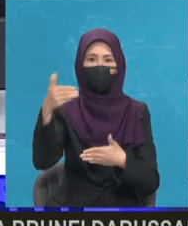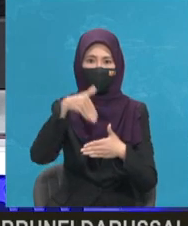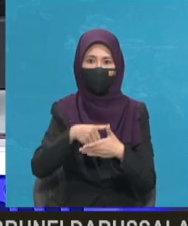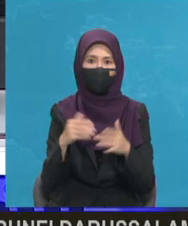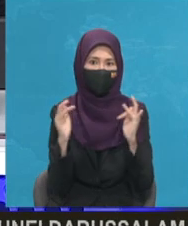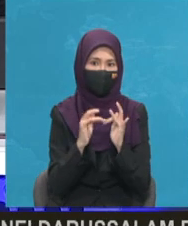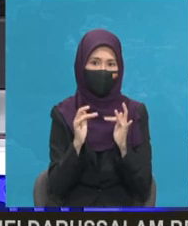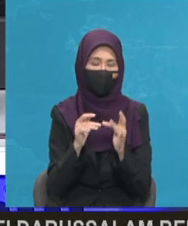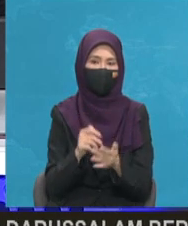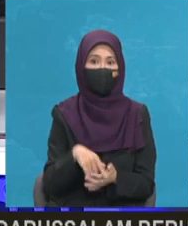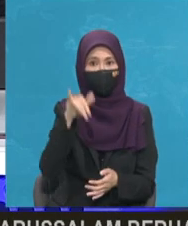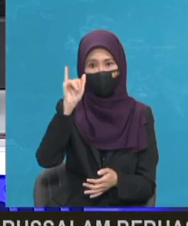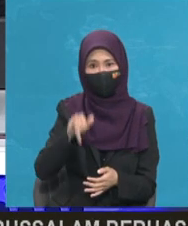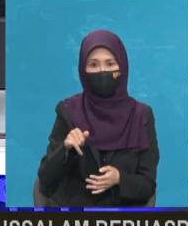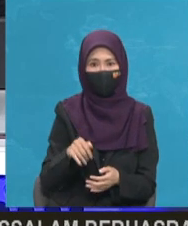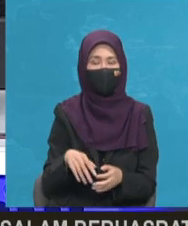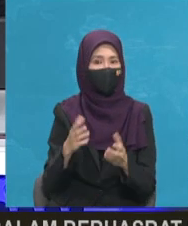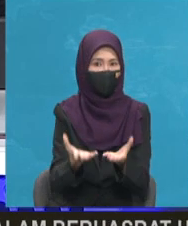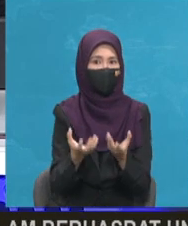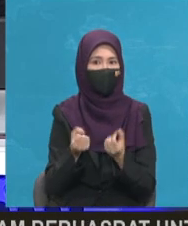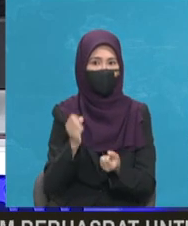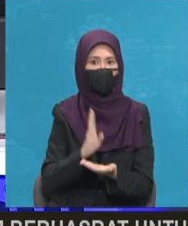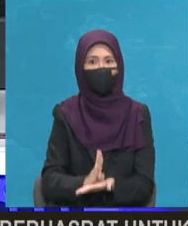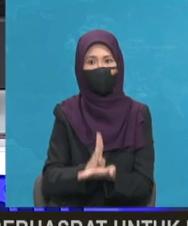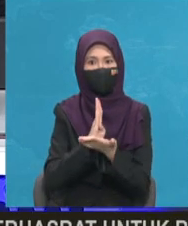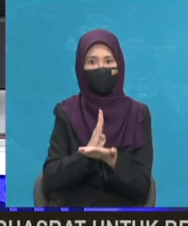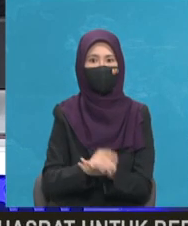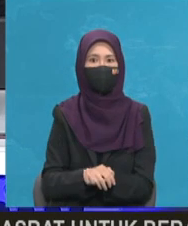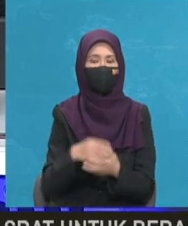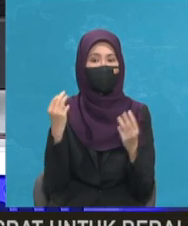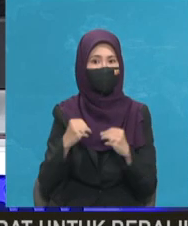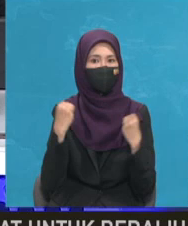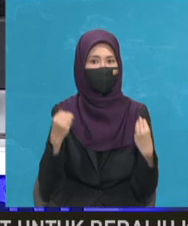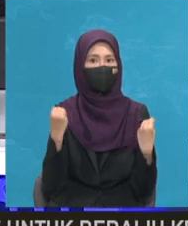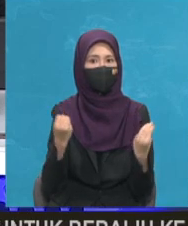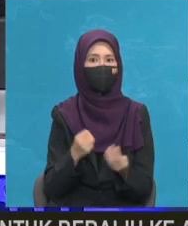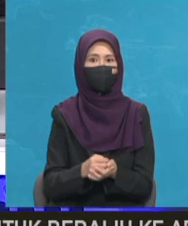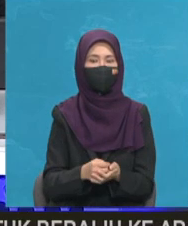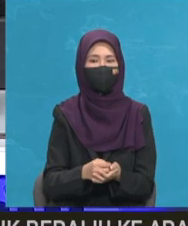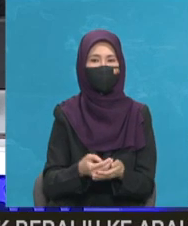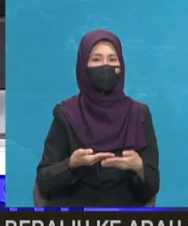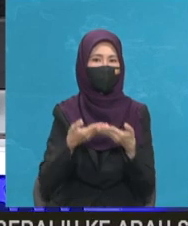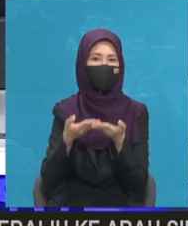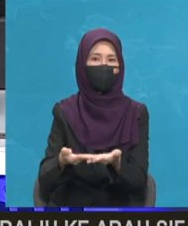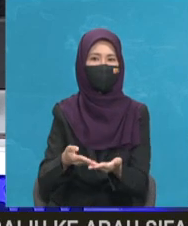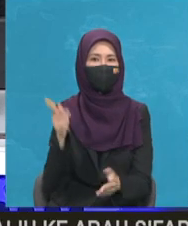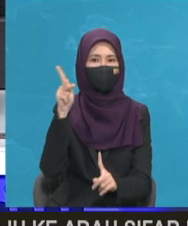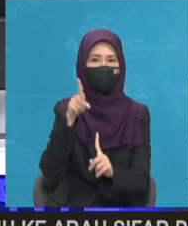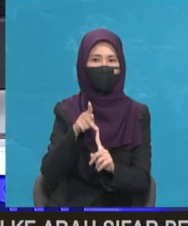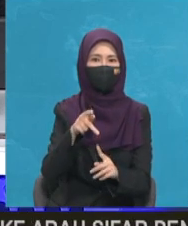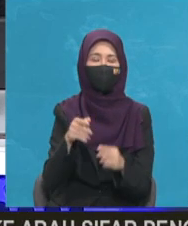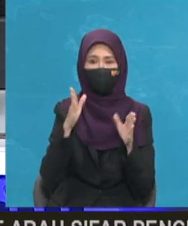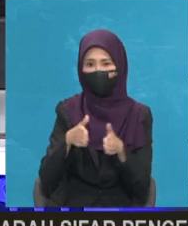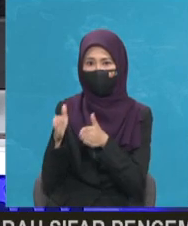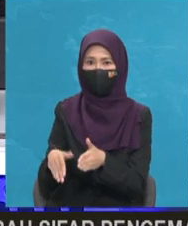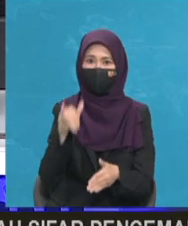pelajar-pelajar yang memerlukan Kementerian Pendidikan pagi tadi mengerikan majelis penghargaan bagi para penyumbang centen sumpangan praktik